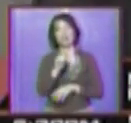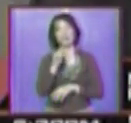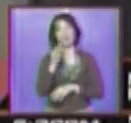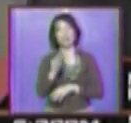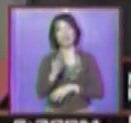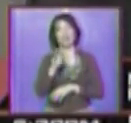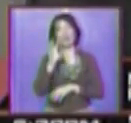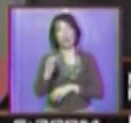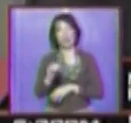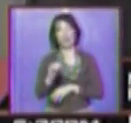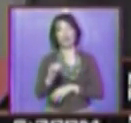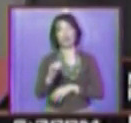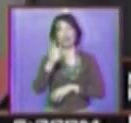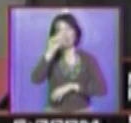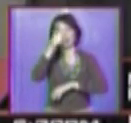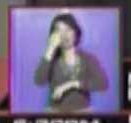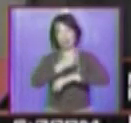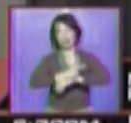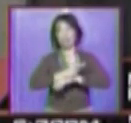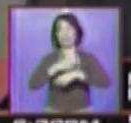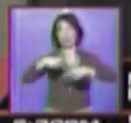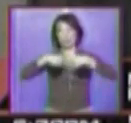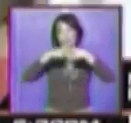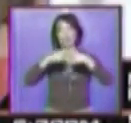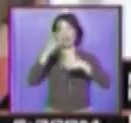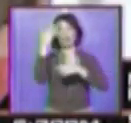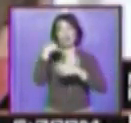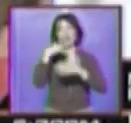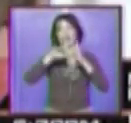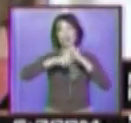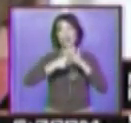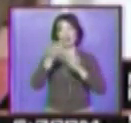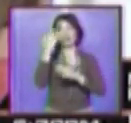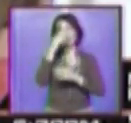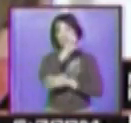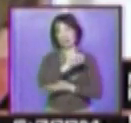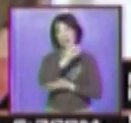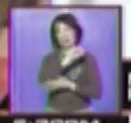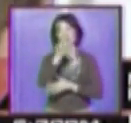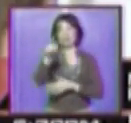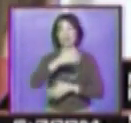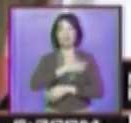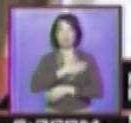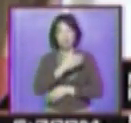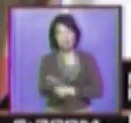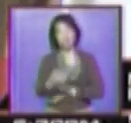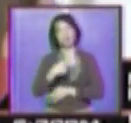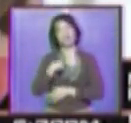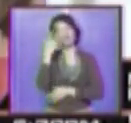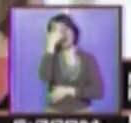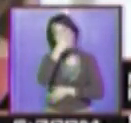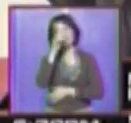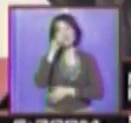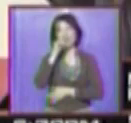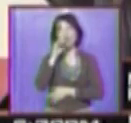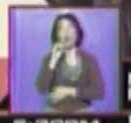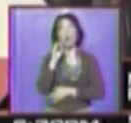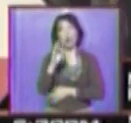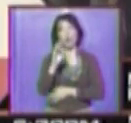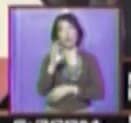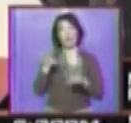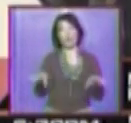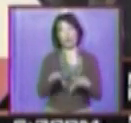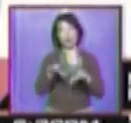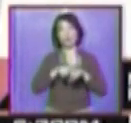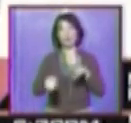10 araw siyang suspendido simula pa noong Sabado. Aminado si Caballes na nakainom at off-duty siya. Pero